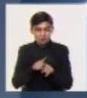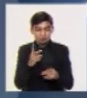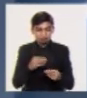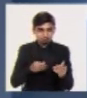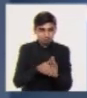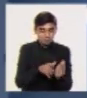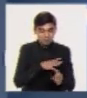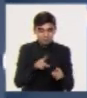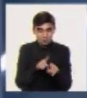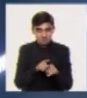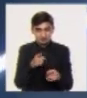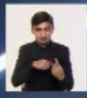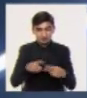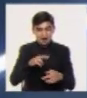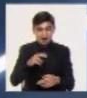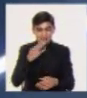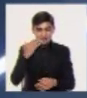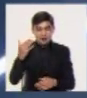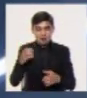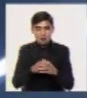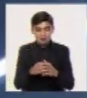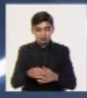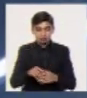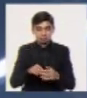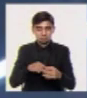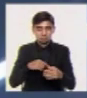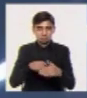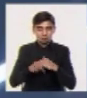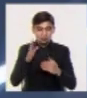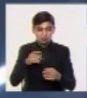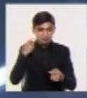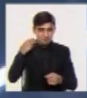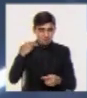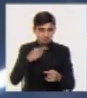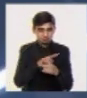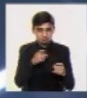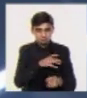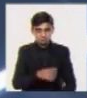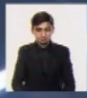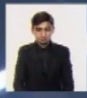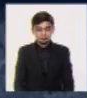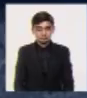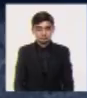түбі бәс тігетіндердің шетелдік компанияларға кетуіне ықпал етеді деп дабыл қағып отыр сала өкілдері.